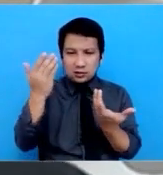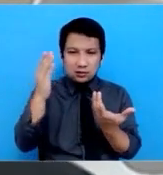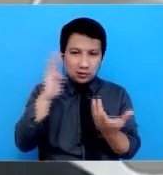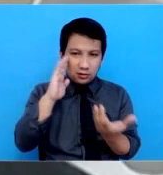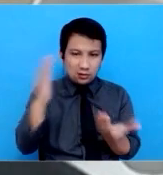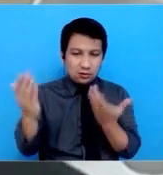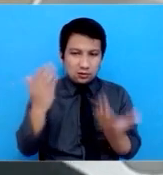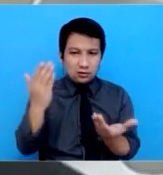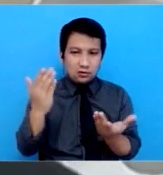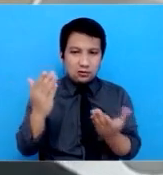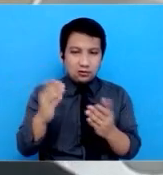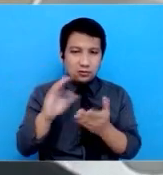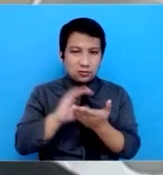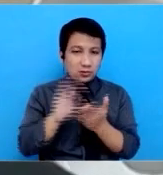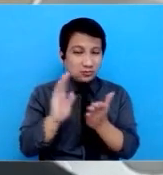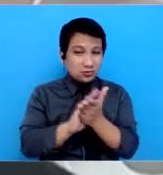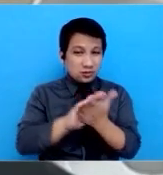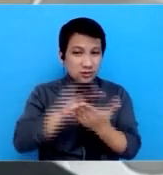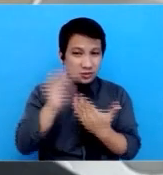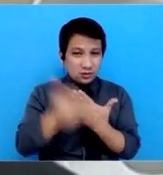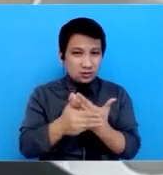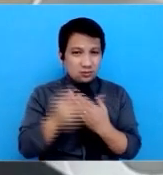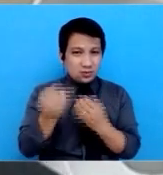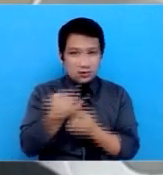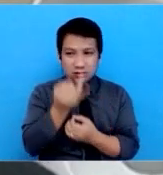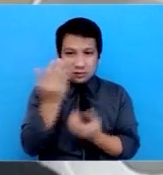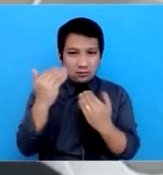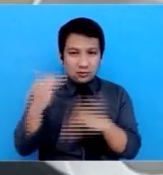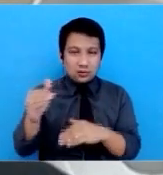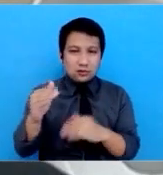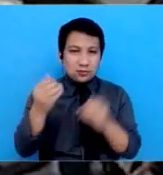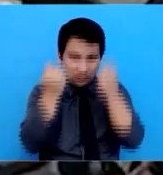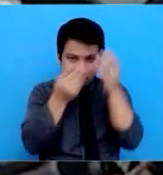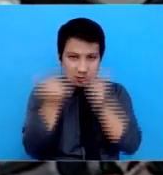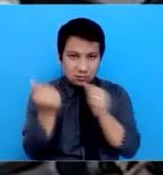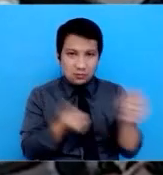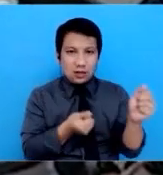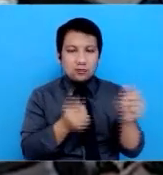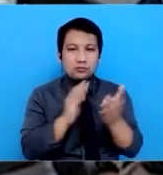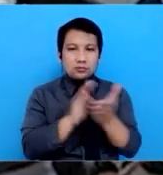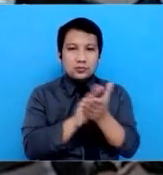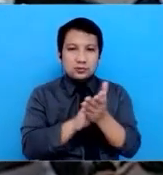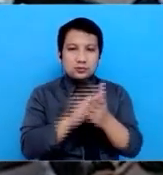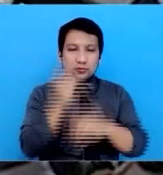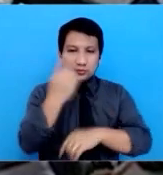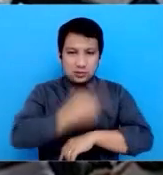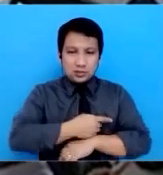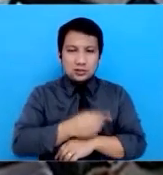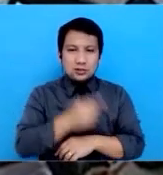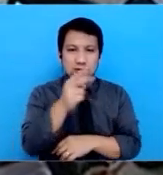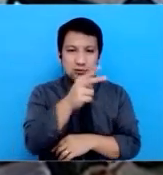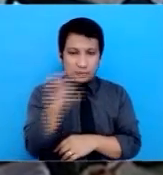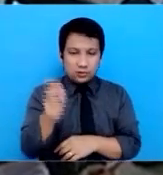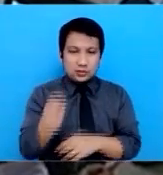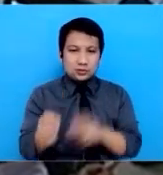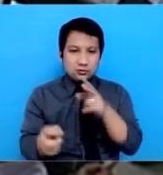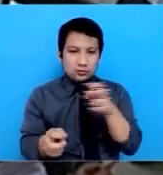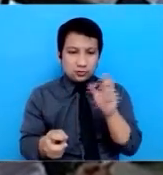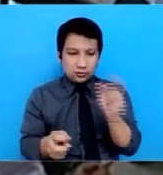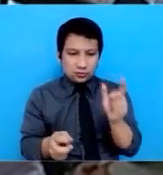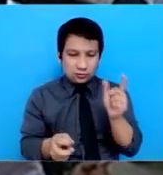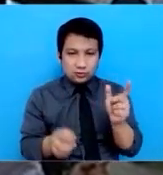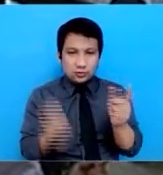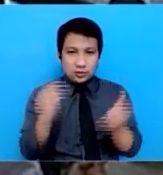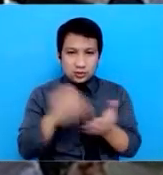school calendar ay may mga minimum number of school days tayong dapat sundin. 200 to 220 days na formal